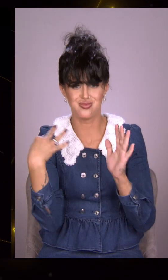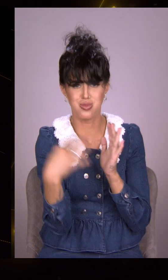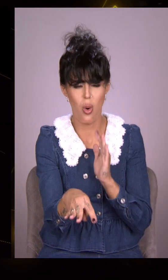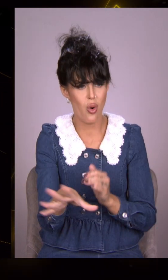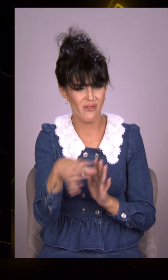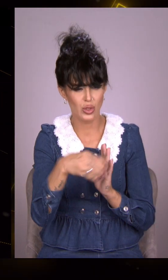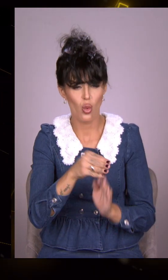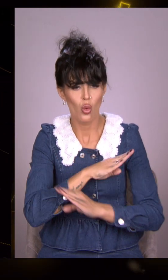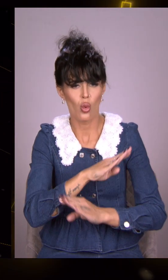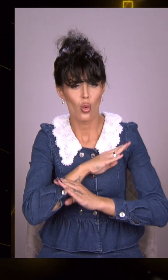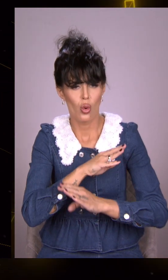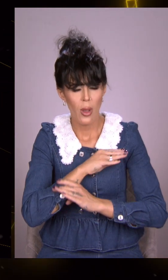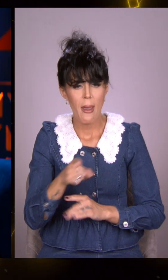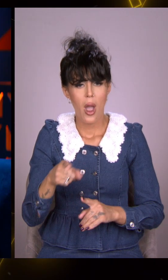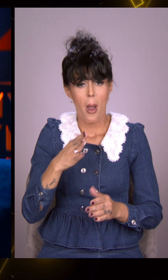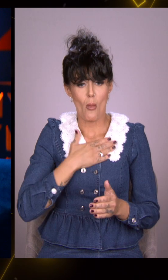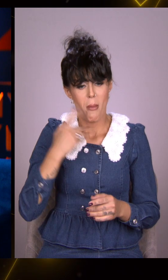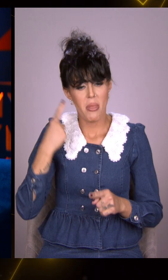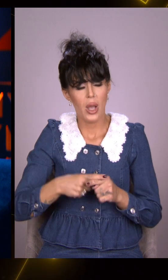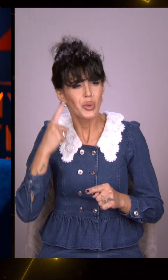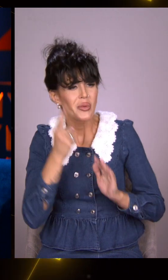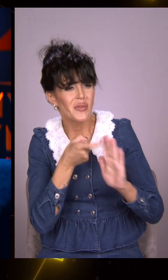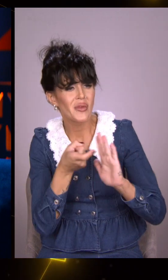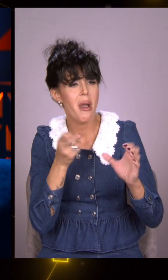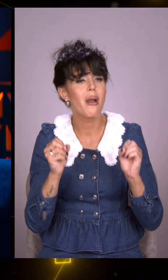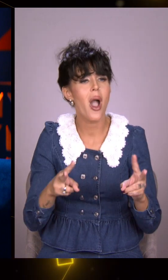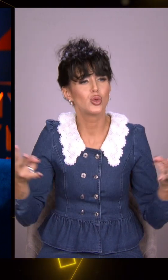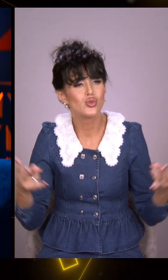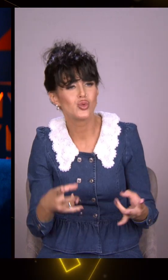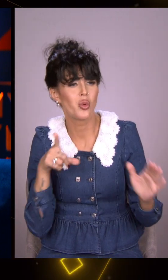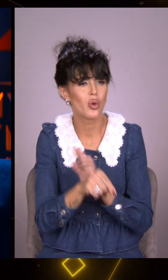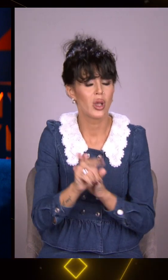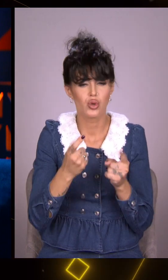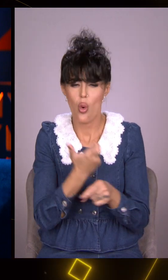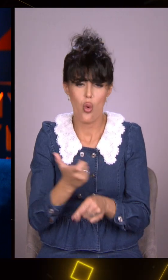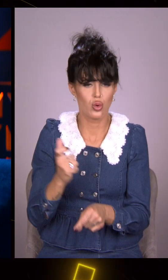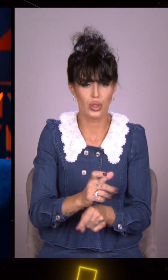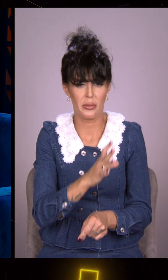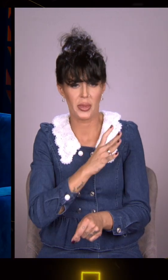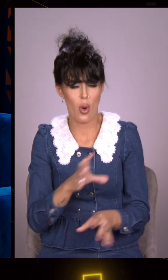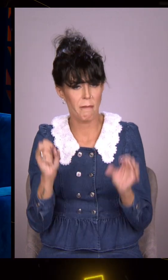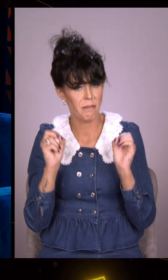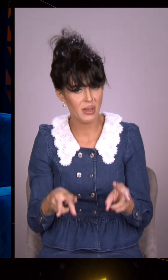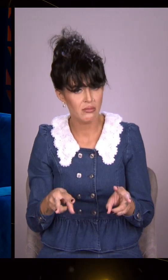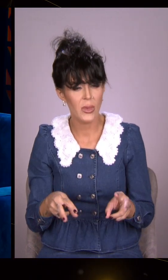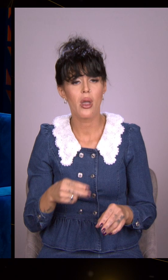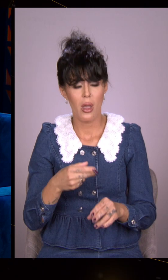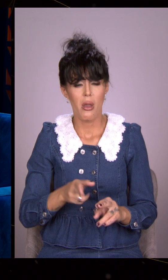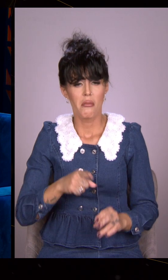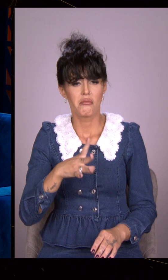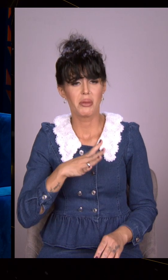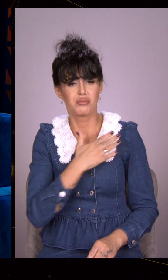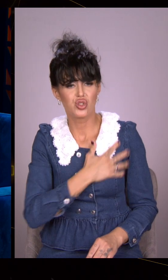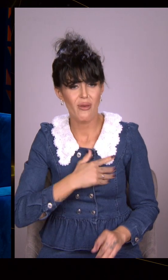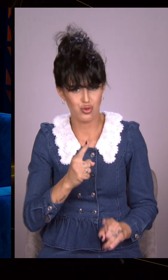брат дізнавався, як можна виїхати, але було дуже небезпечно. Дуже небезпечно. Він переживав, троє